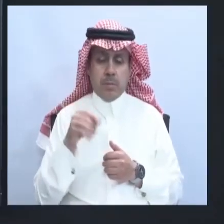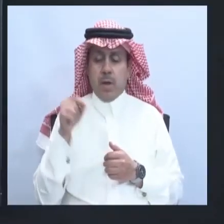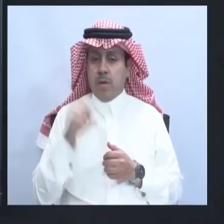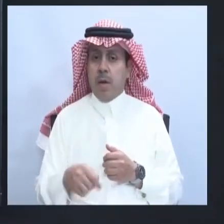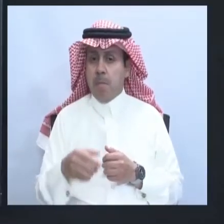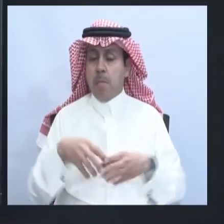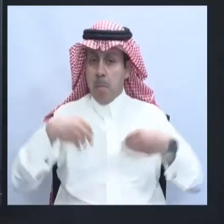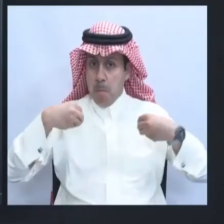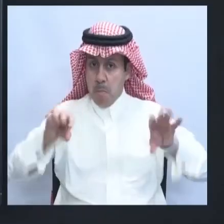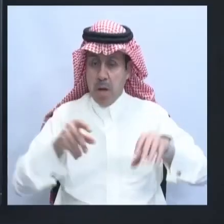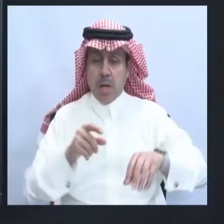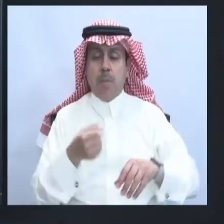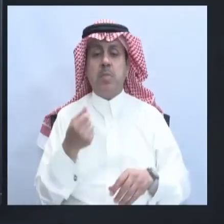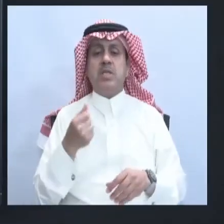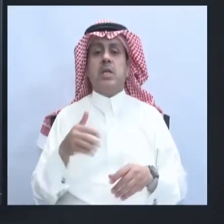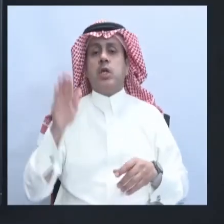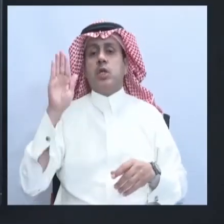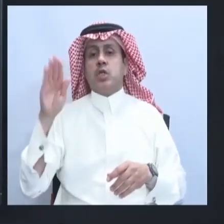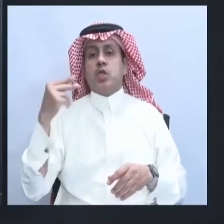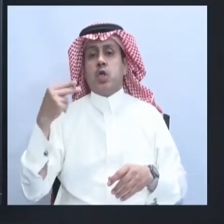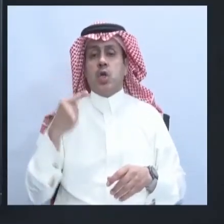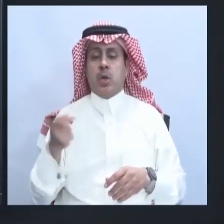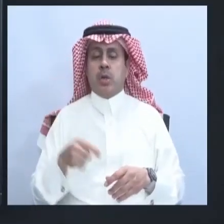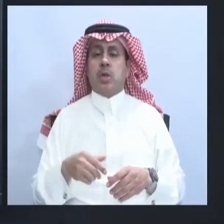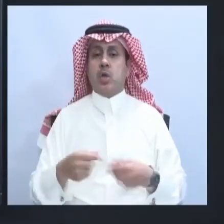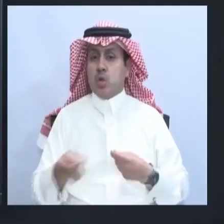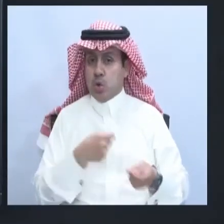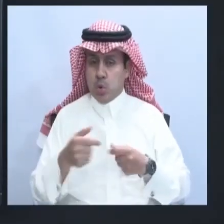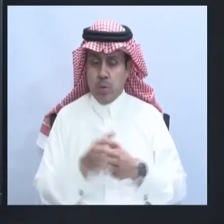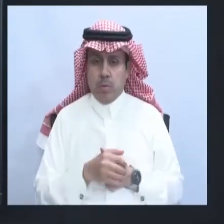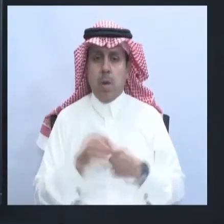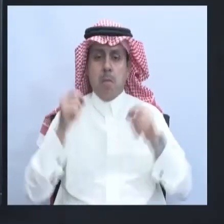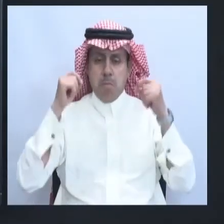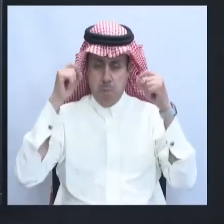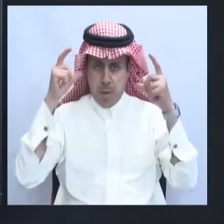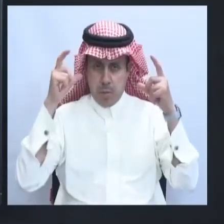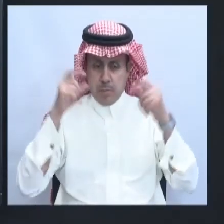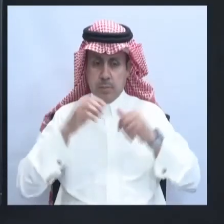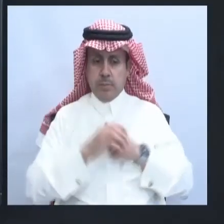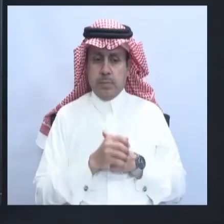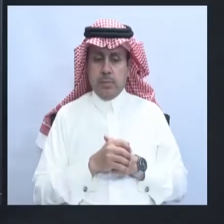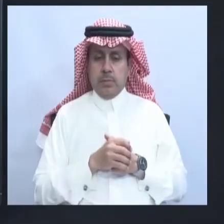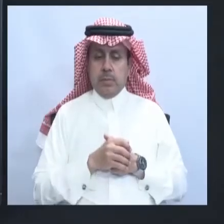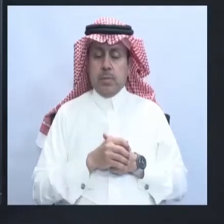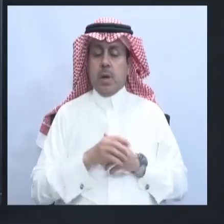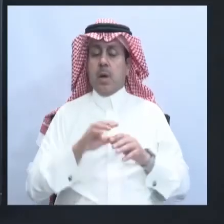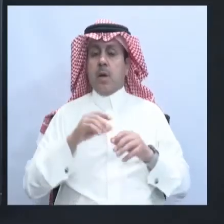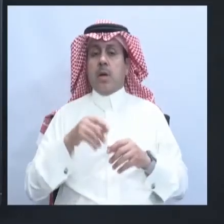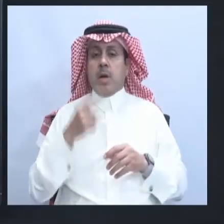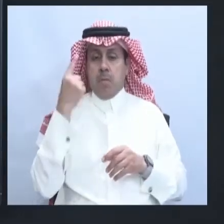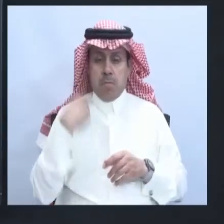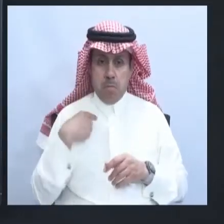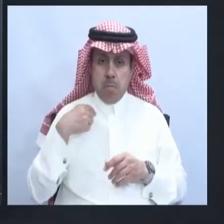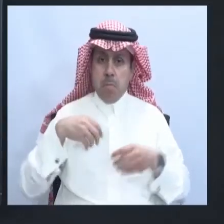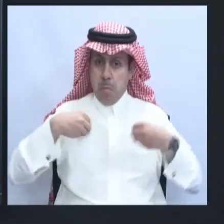باعه بسعر السوق لماذا لان سعر السوق معلوم سعر السوق معلوم عند البائع وعند